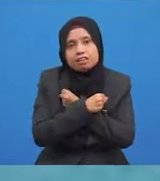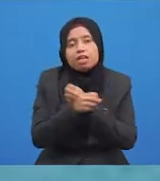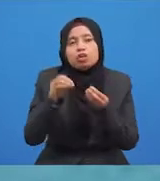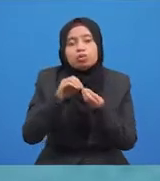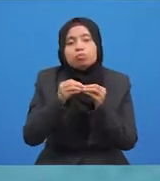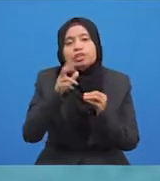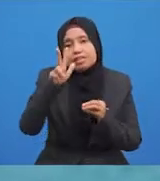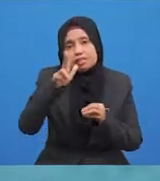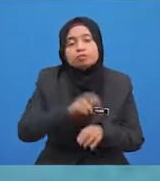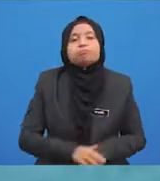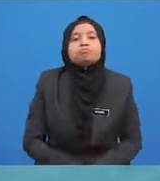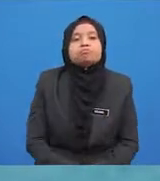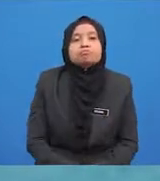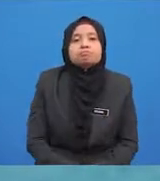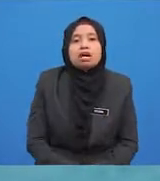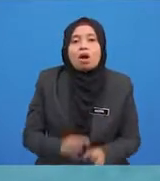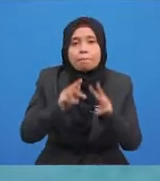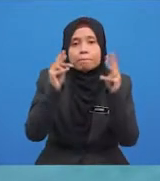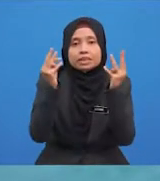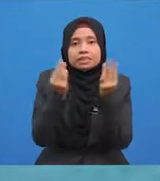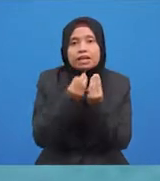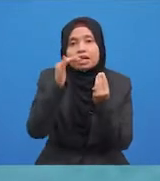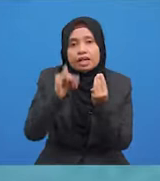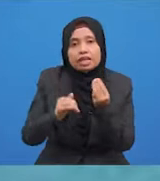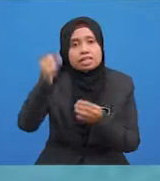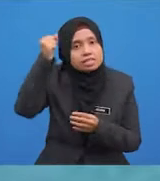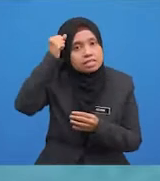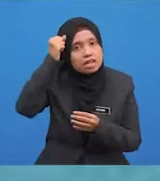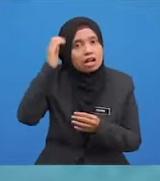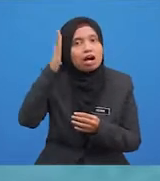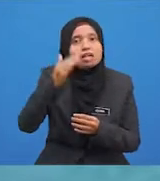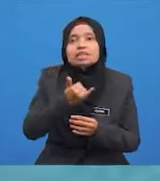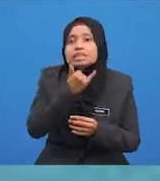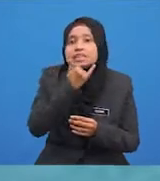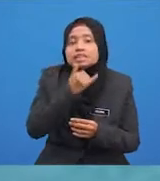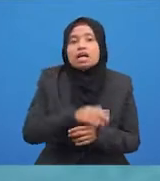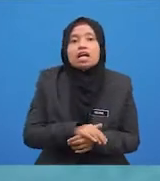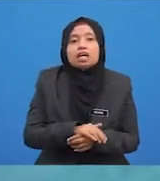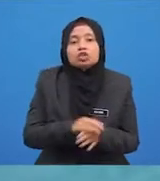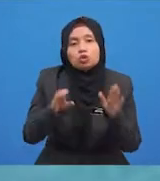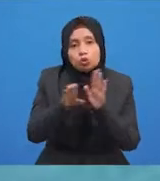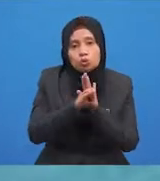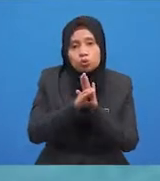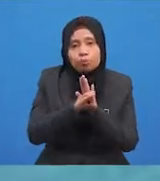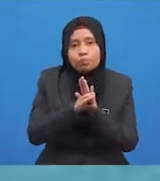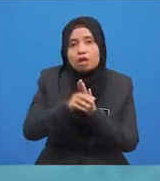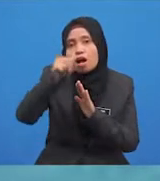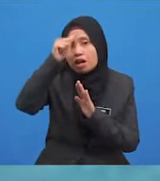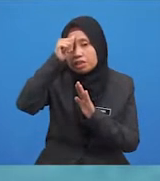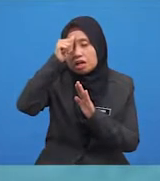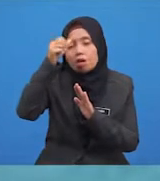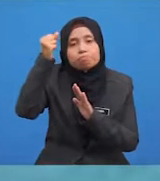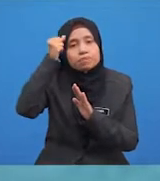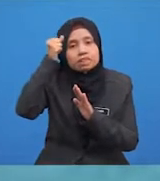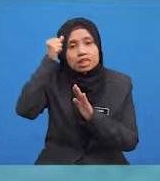Latar masyarakat yang ketiga ialah masyarakat yang sedar akan kesalahan. Sebagai contoh,